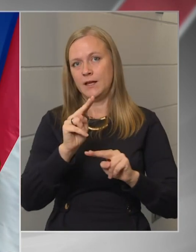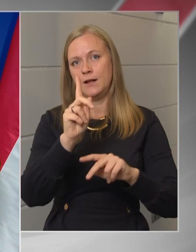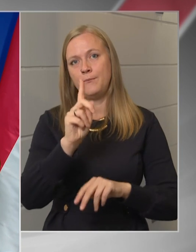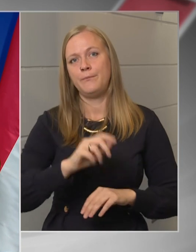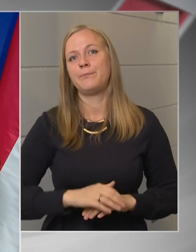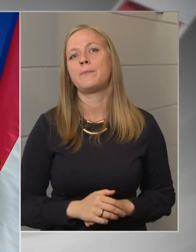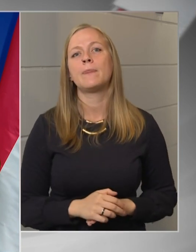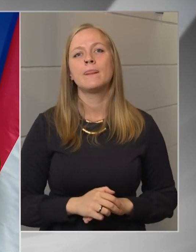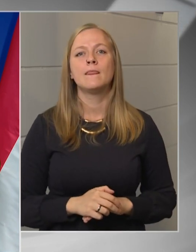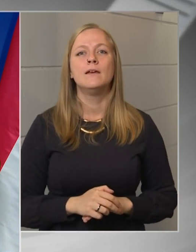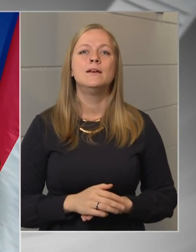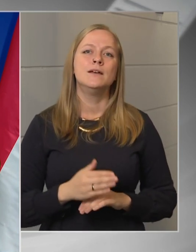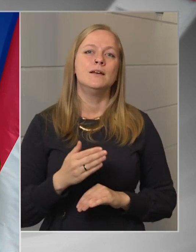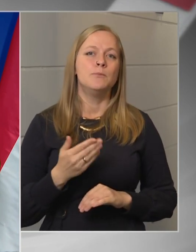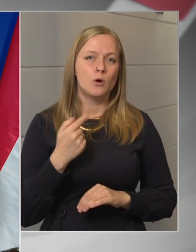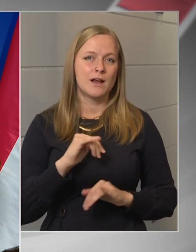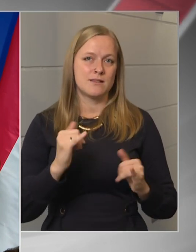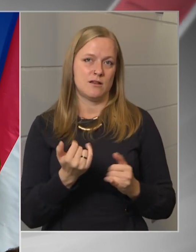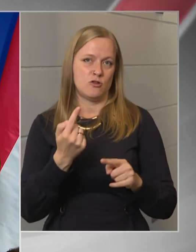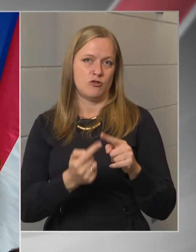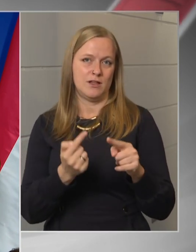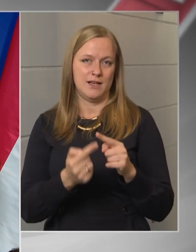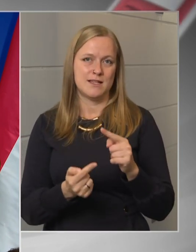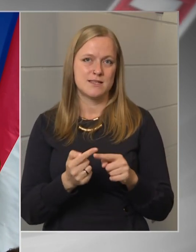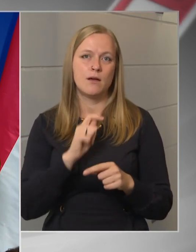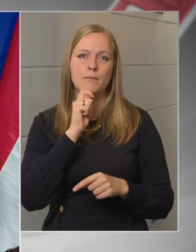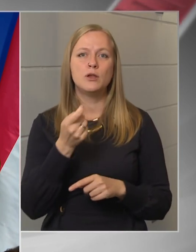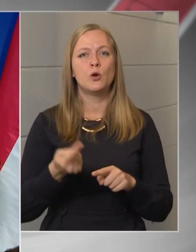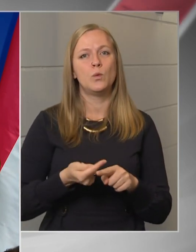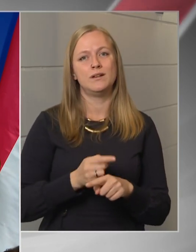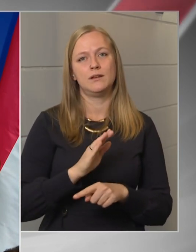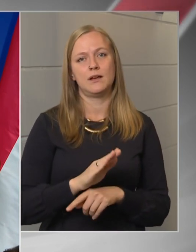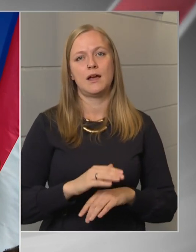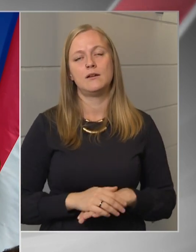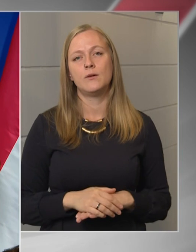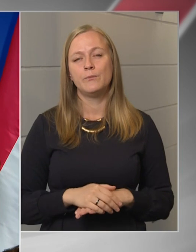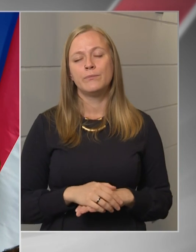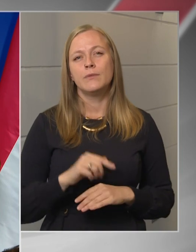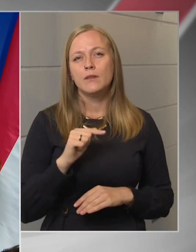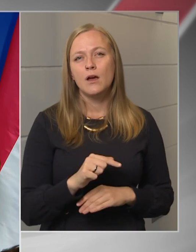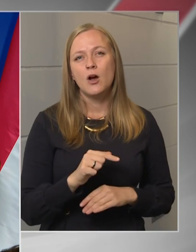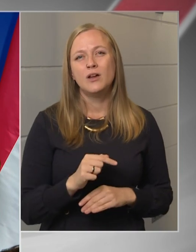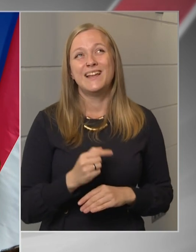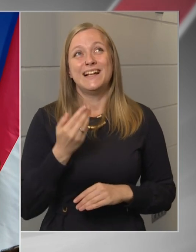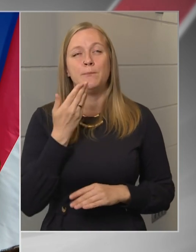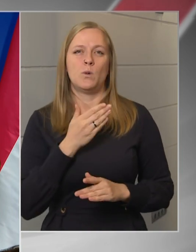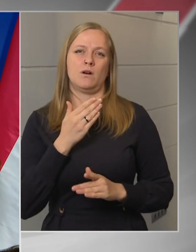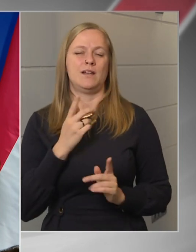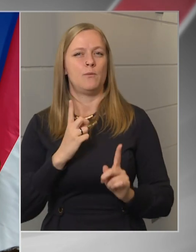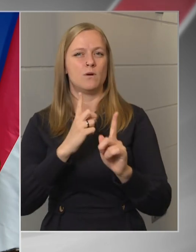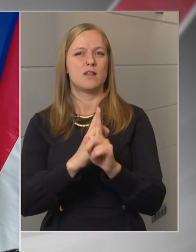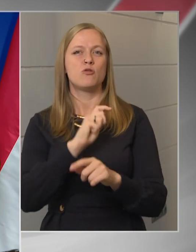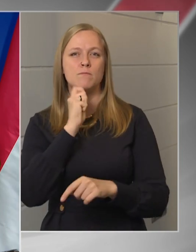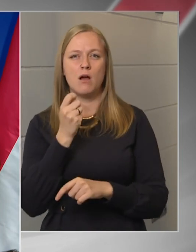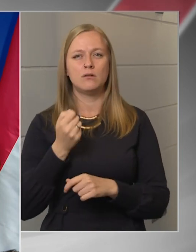hipokrácia is része a magyar politikának, mert annál hipokratább hozzáállást, mint amit a